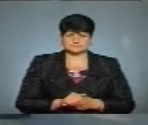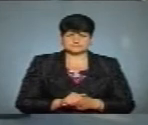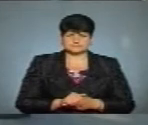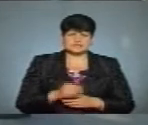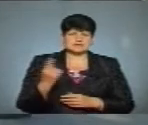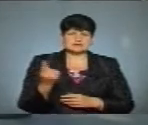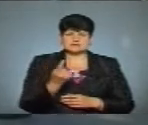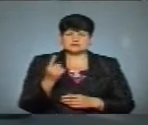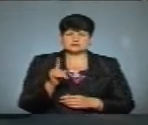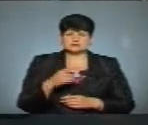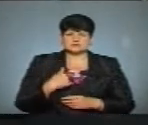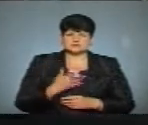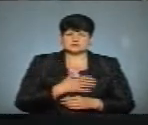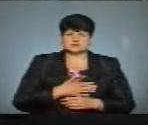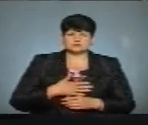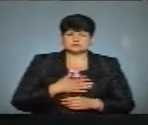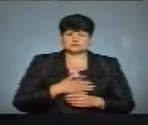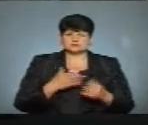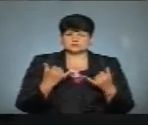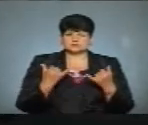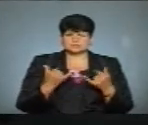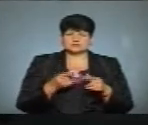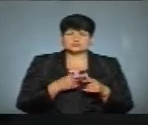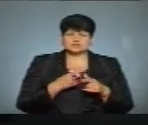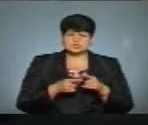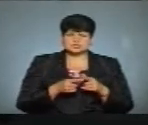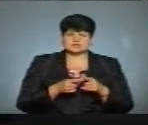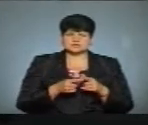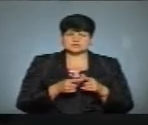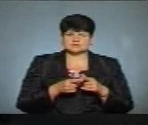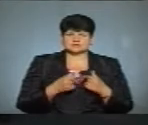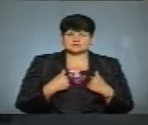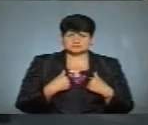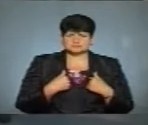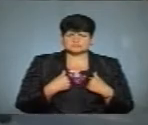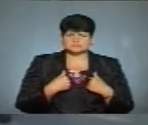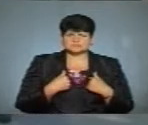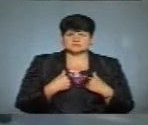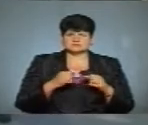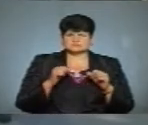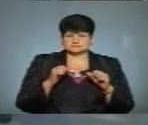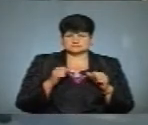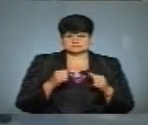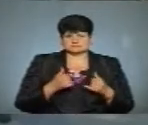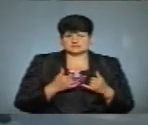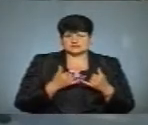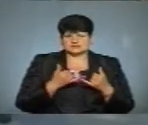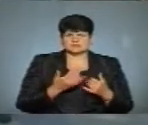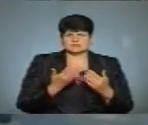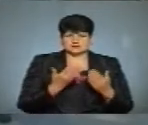Єдине, що мене турбує сьогодні – чи гідні ми, чи гідна Україна